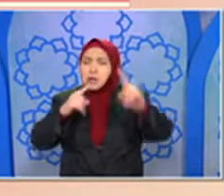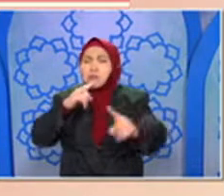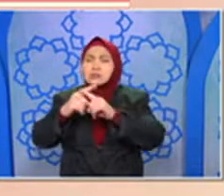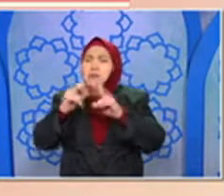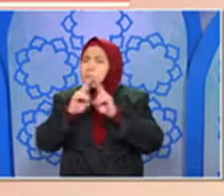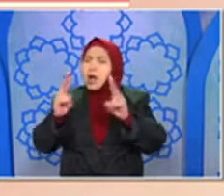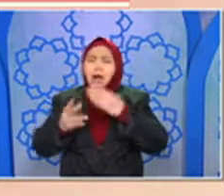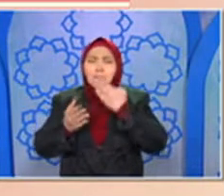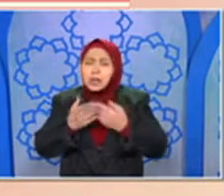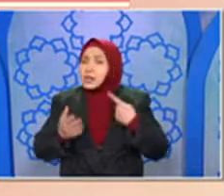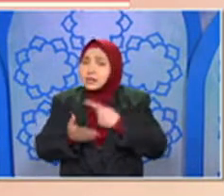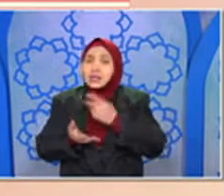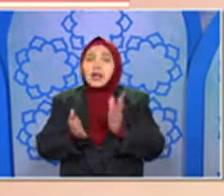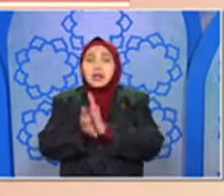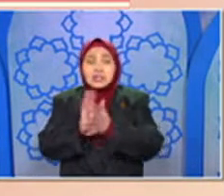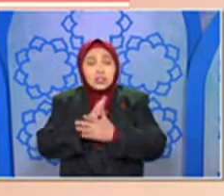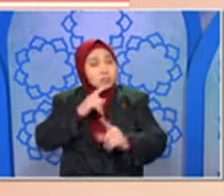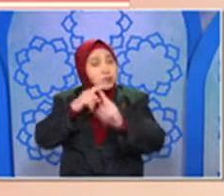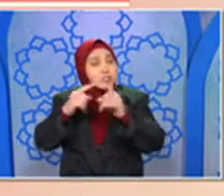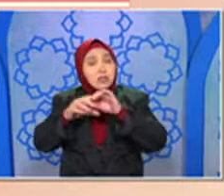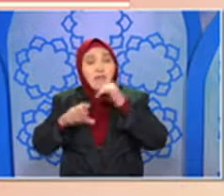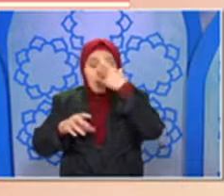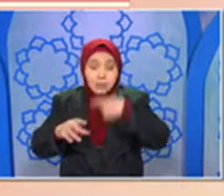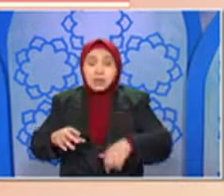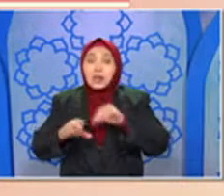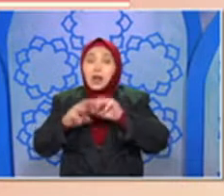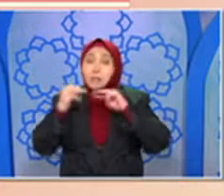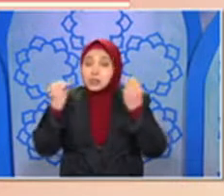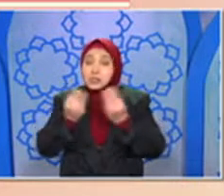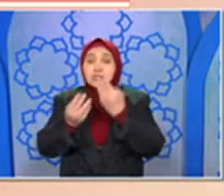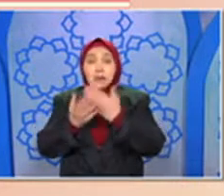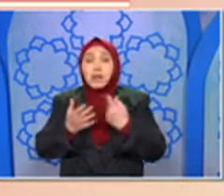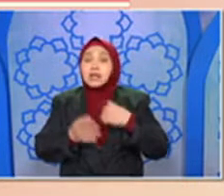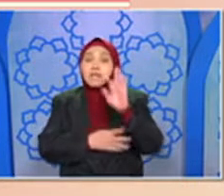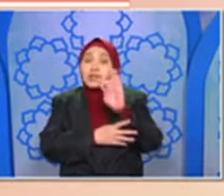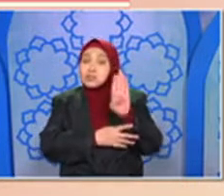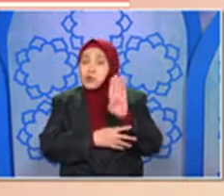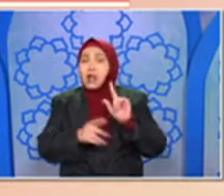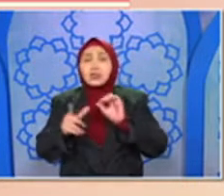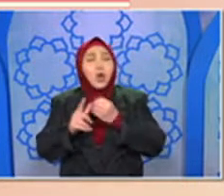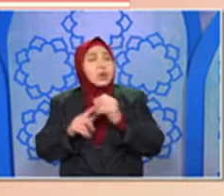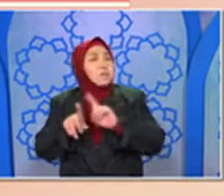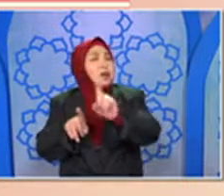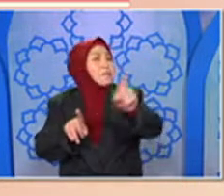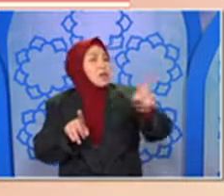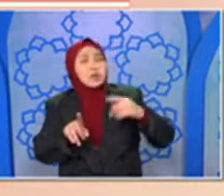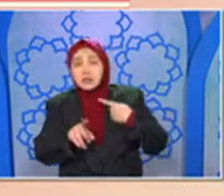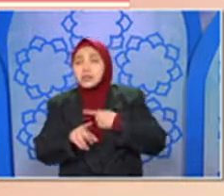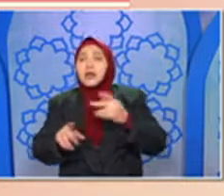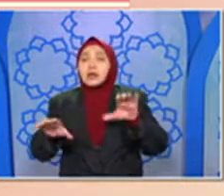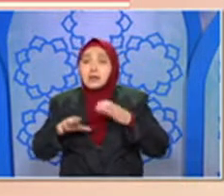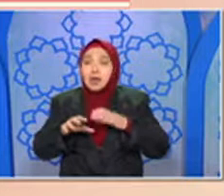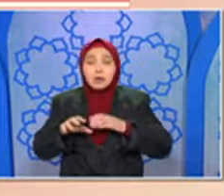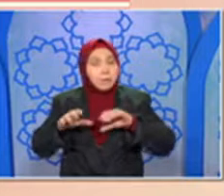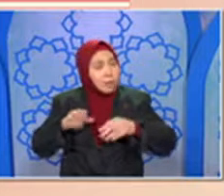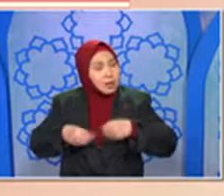Baik, maka kita akan jadi positif dalam diri, dalam masyarakat, sehingga kan di Facebook ataupun di mana sahaja kita akan keluarkan